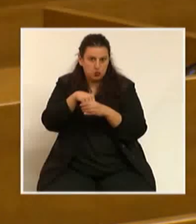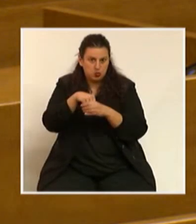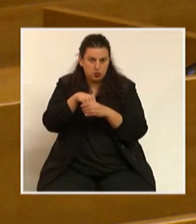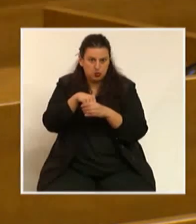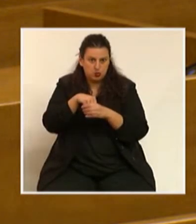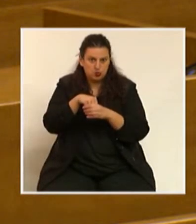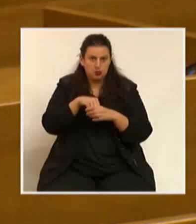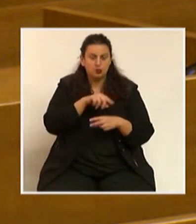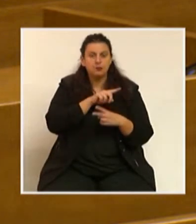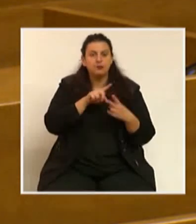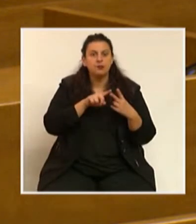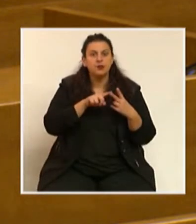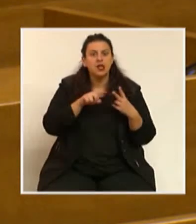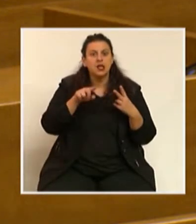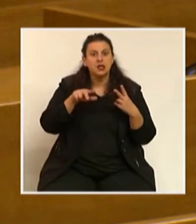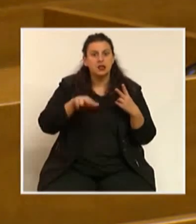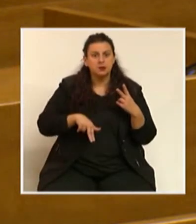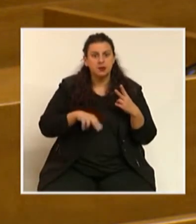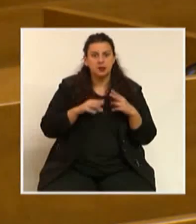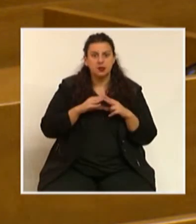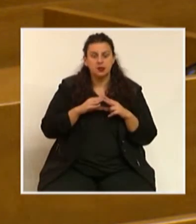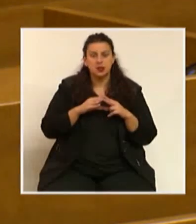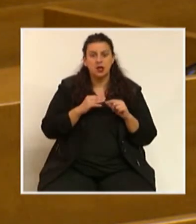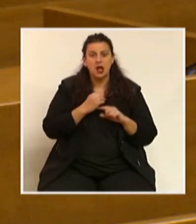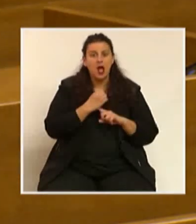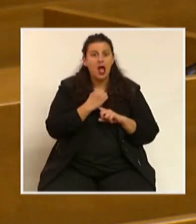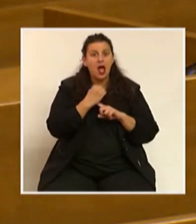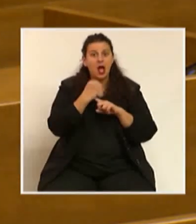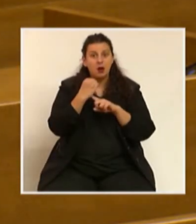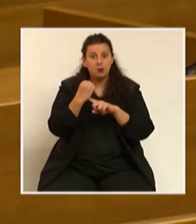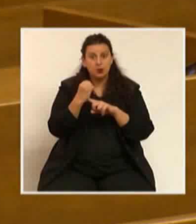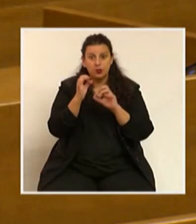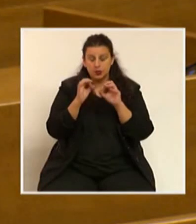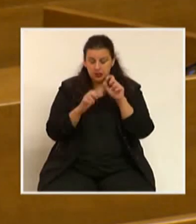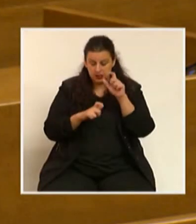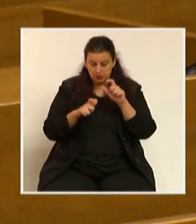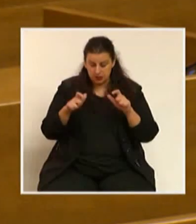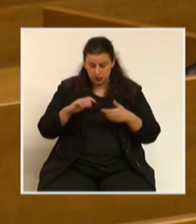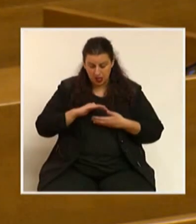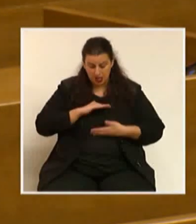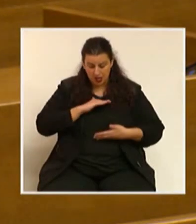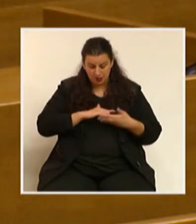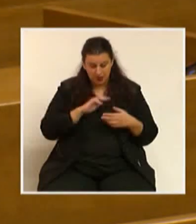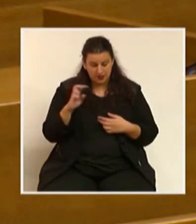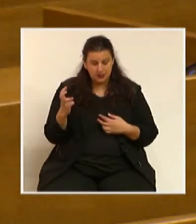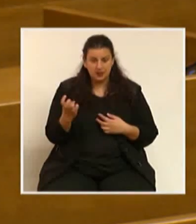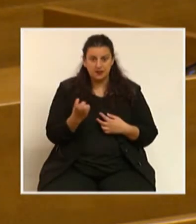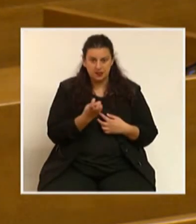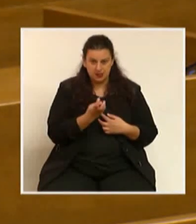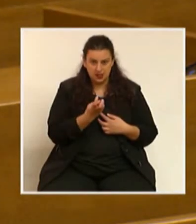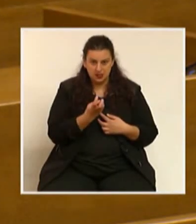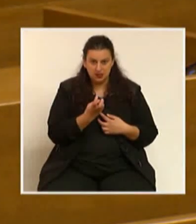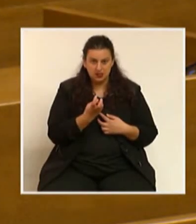suposava, no? La seva presència, per el seu gran esforç que ha fet i la seva trajectòria política ja des de